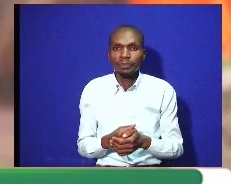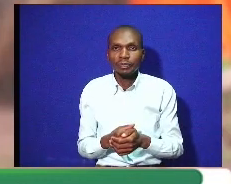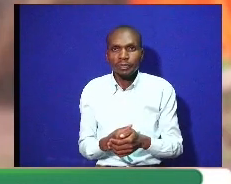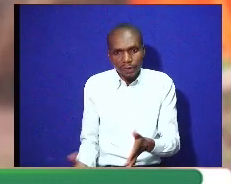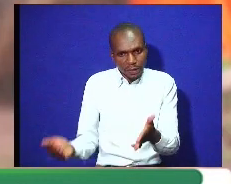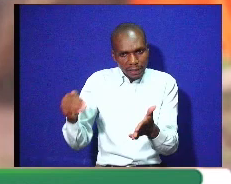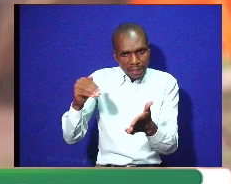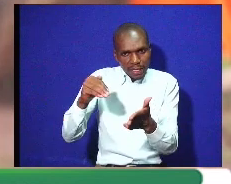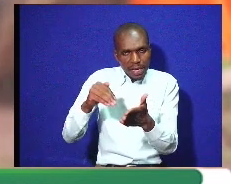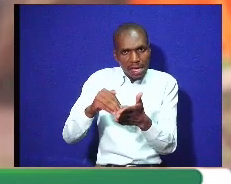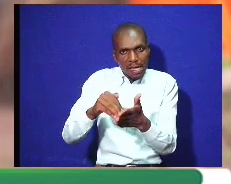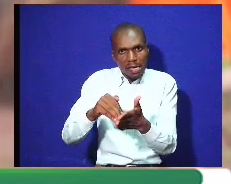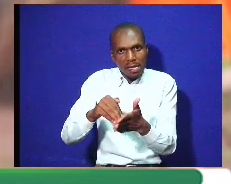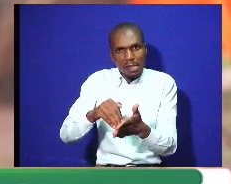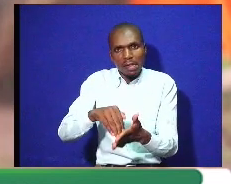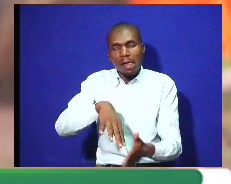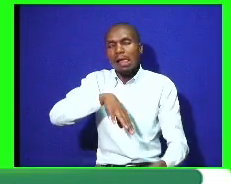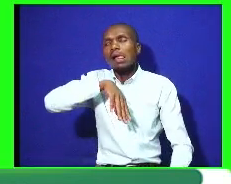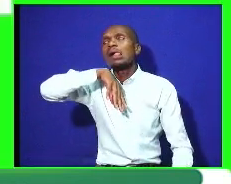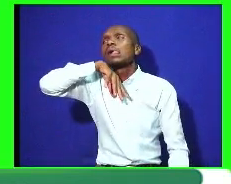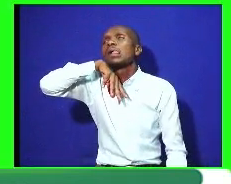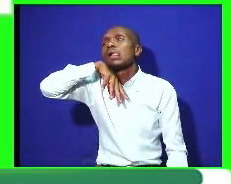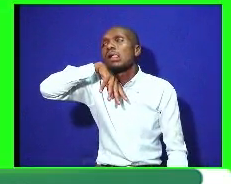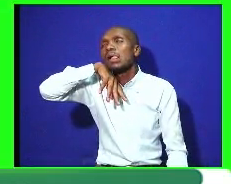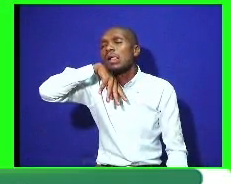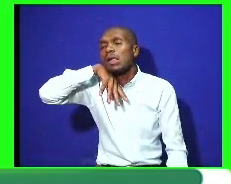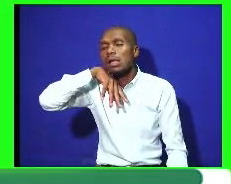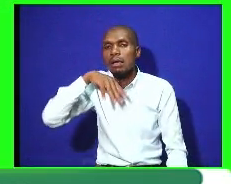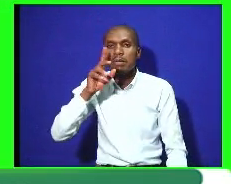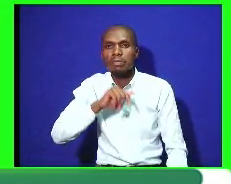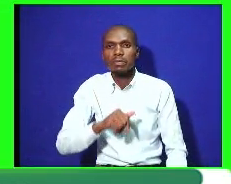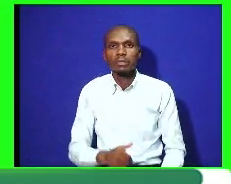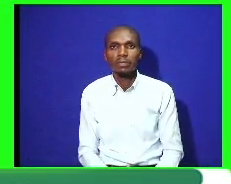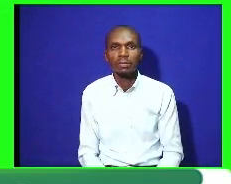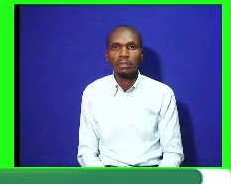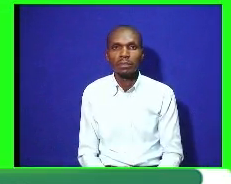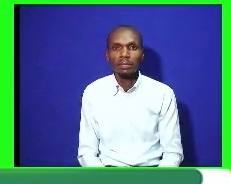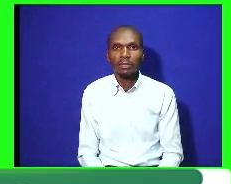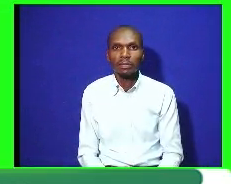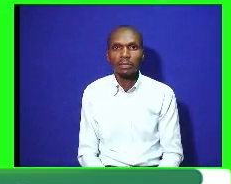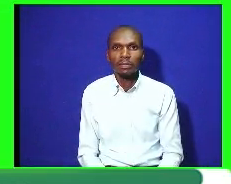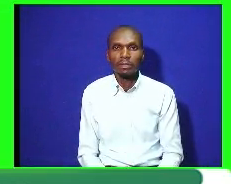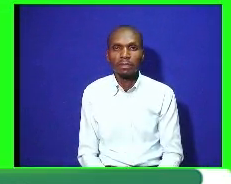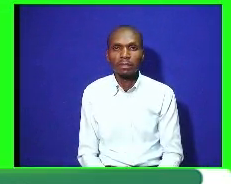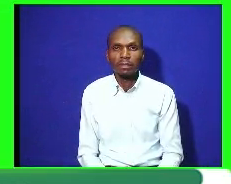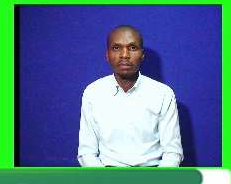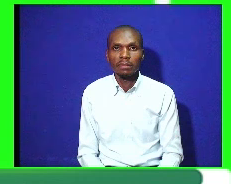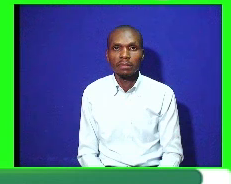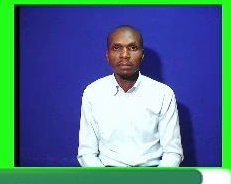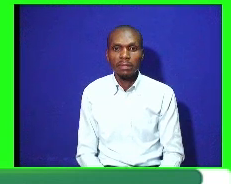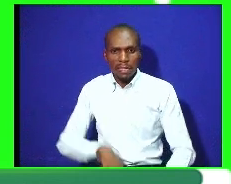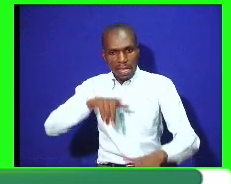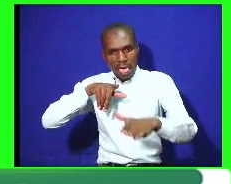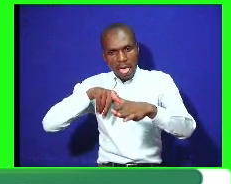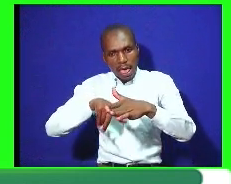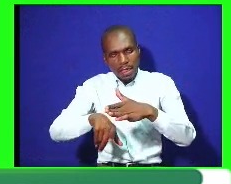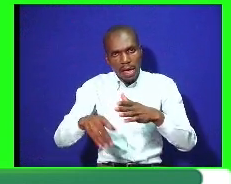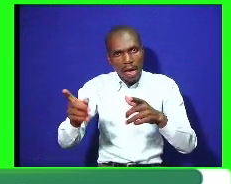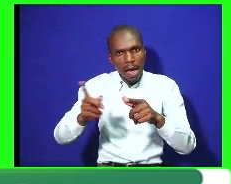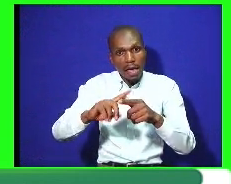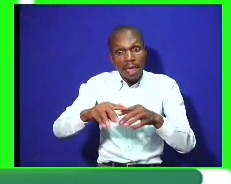Nere, hasungira aseke itakio morangu. Kusa walienda huko kupata, wakampata. Kweli